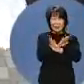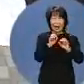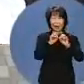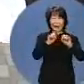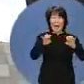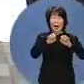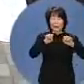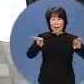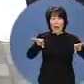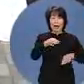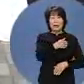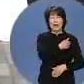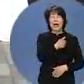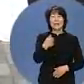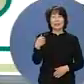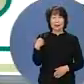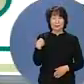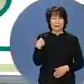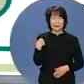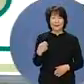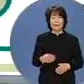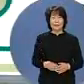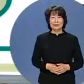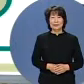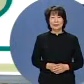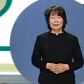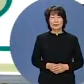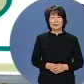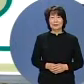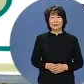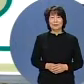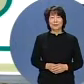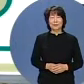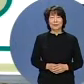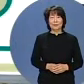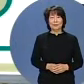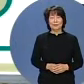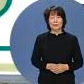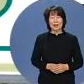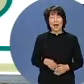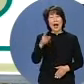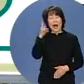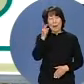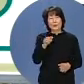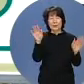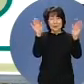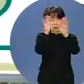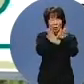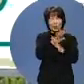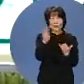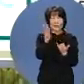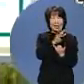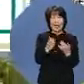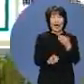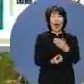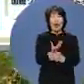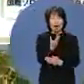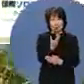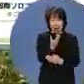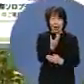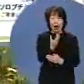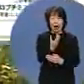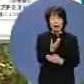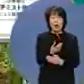光を放つことのできる蓄光材が使用されており、もし夜間に災害が発生した場合で